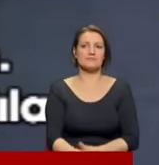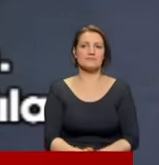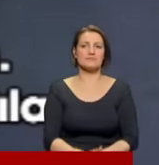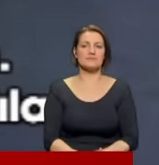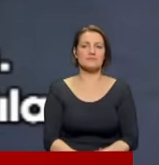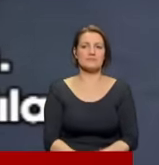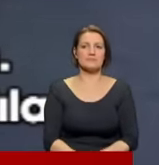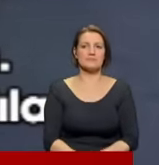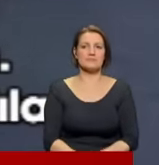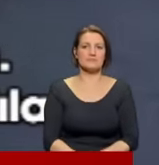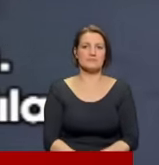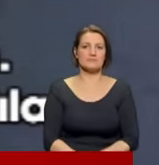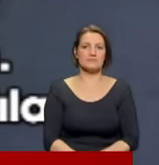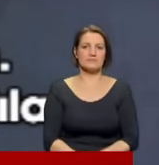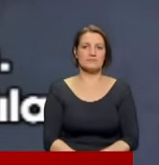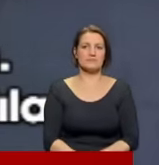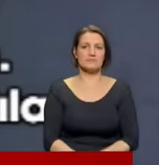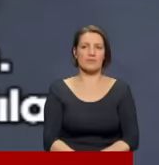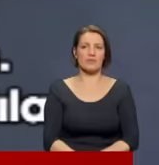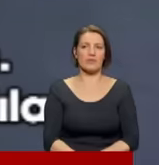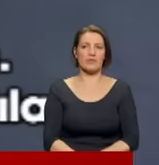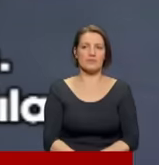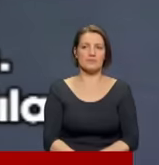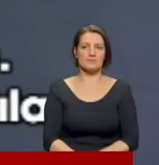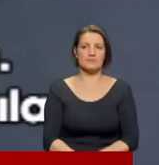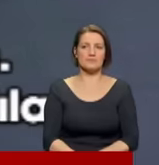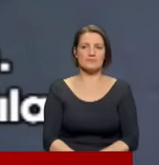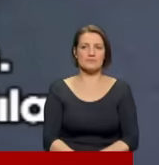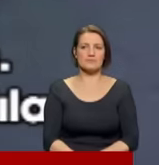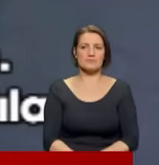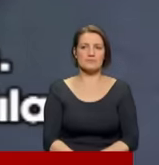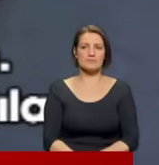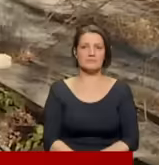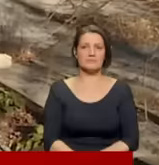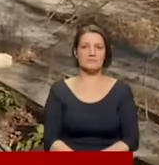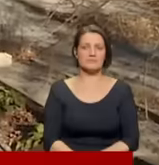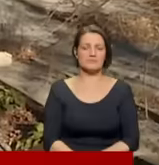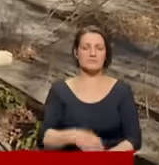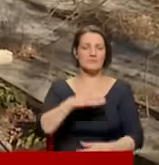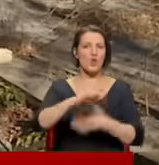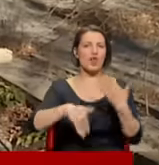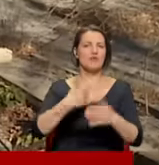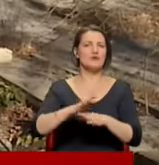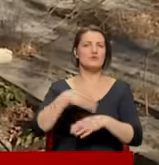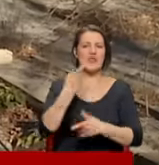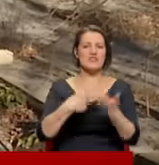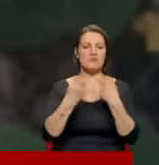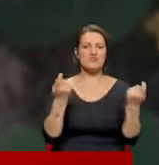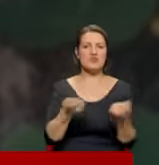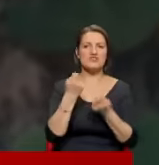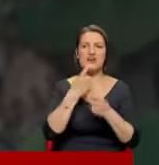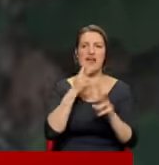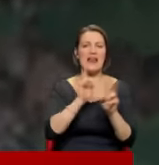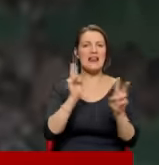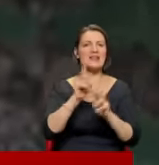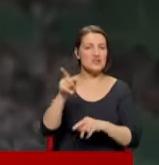başladım. Bizim patron atladı, oğlu atladı, peşine kaldılar yani, çıkamadı. Olaydan sonra işletmede çalışan